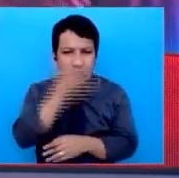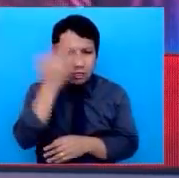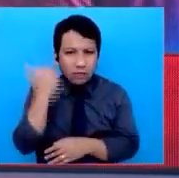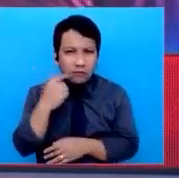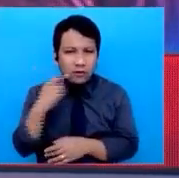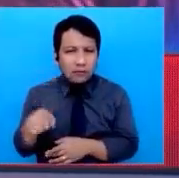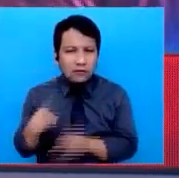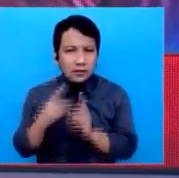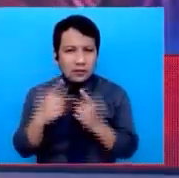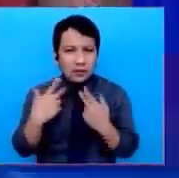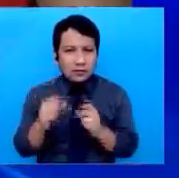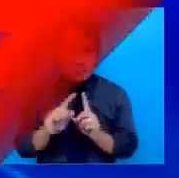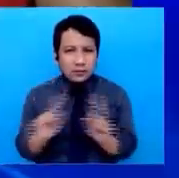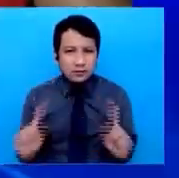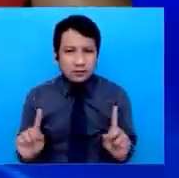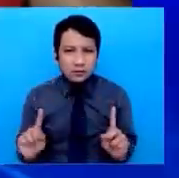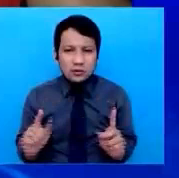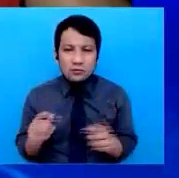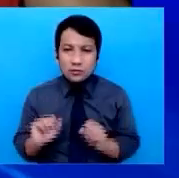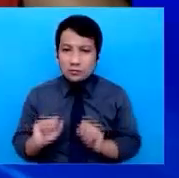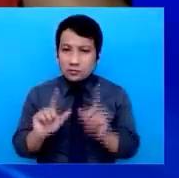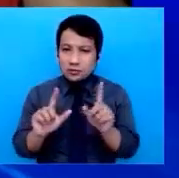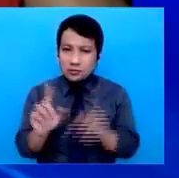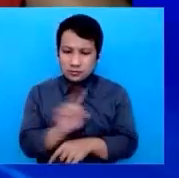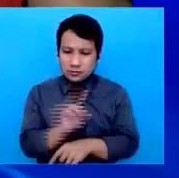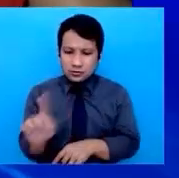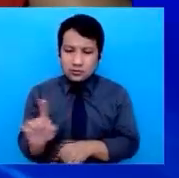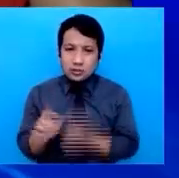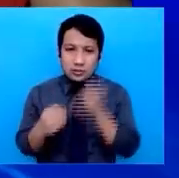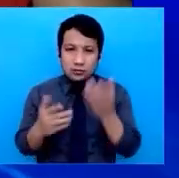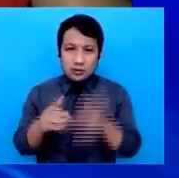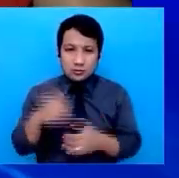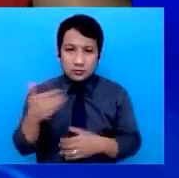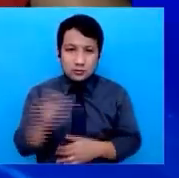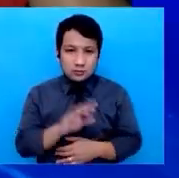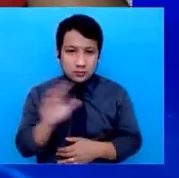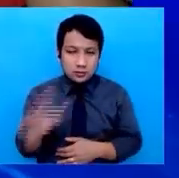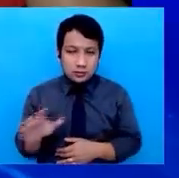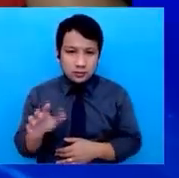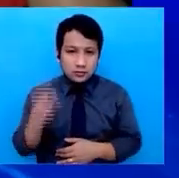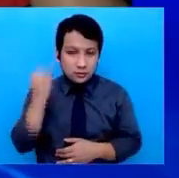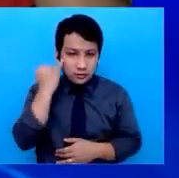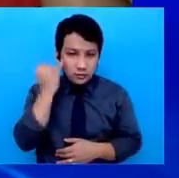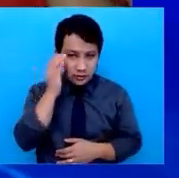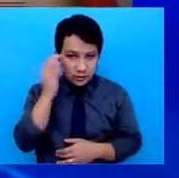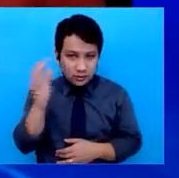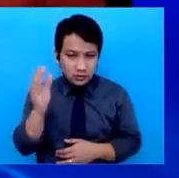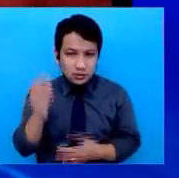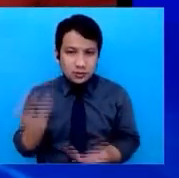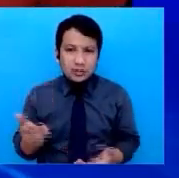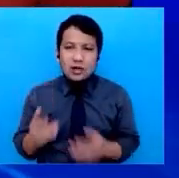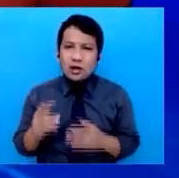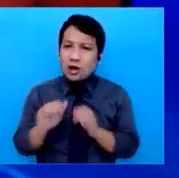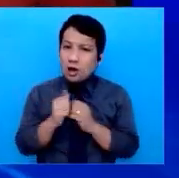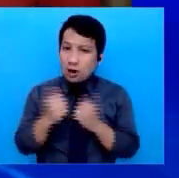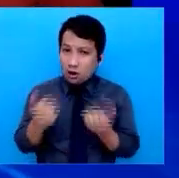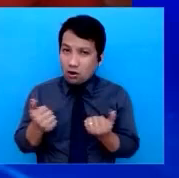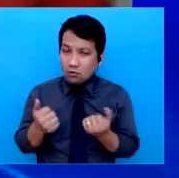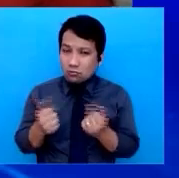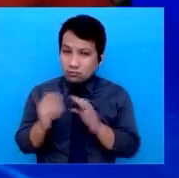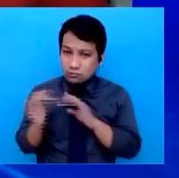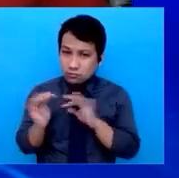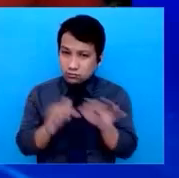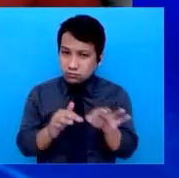health protocols. Live mula sa Divisoria, nasa frontline ng balitang yan, si JC Cosico. JC, gaano kasiksikan ngayon